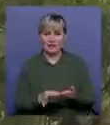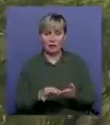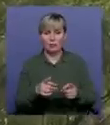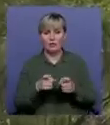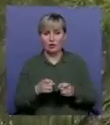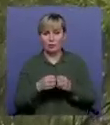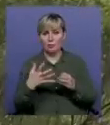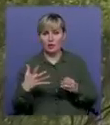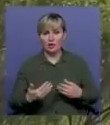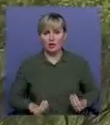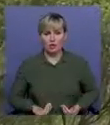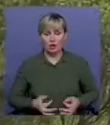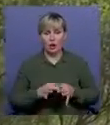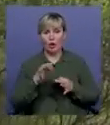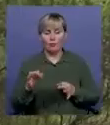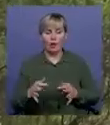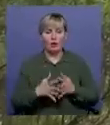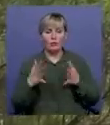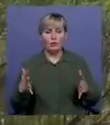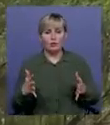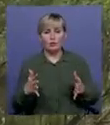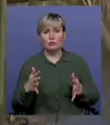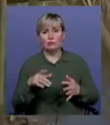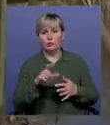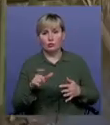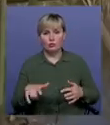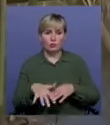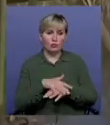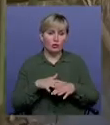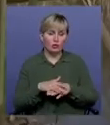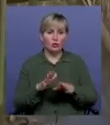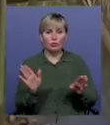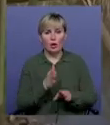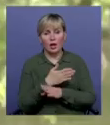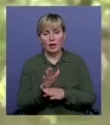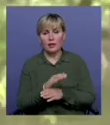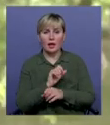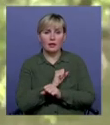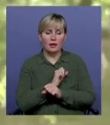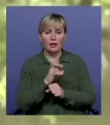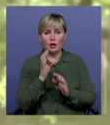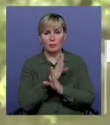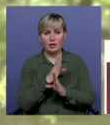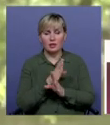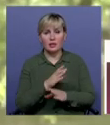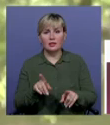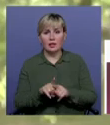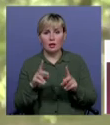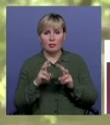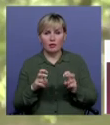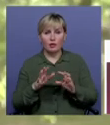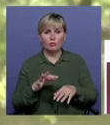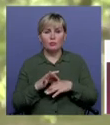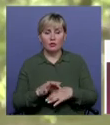привлечено 15 жителей области. Большинство устраивали массовые гуляния на природе. Аналогичные рейды будут